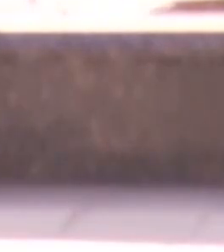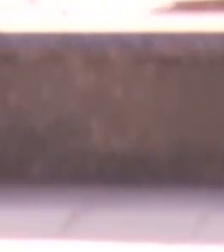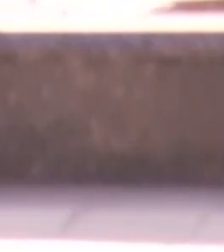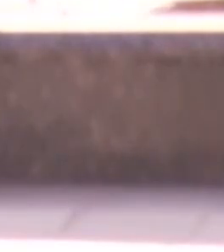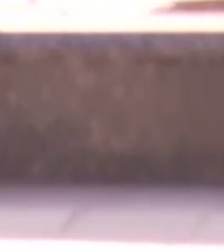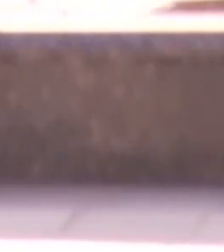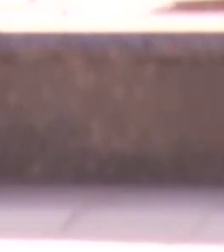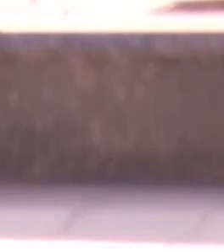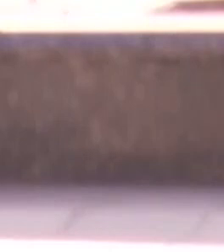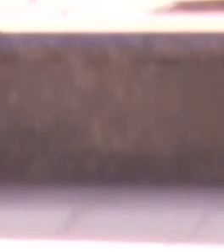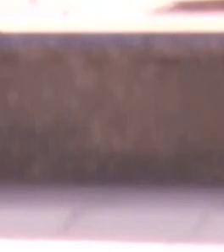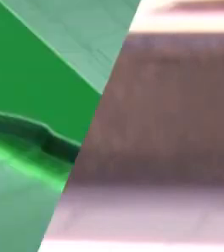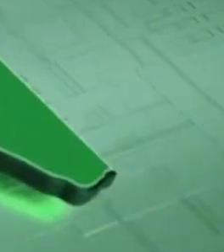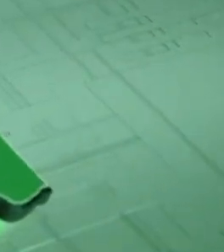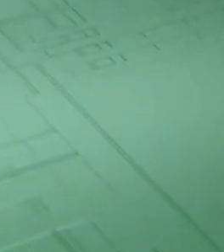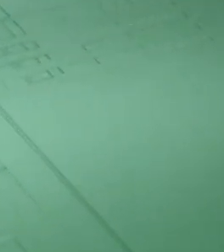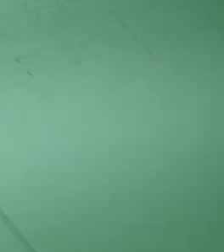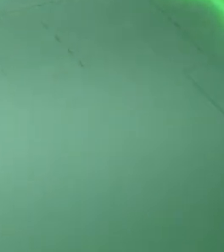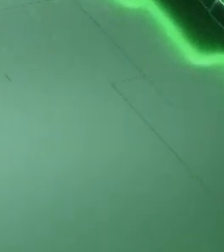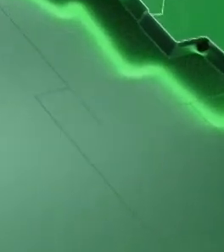Дарья Насипова, расскажу подробнее.